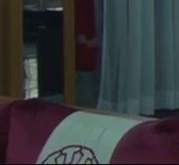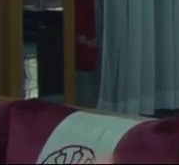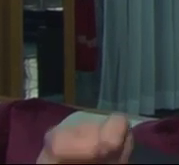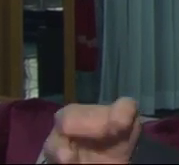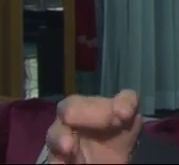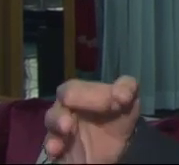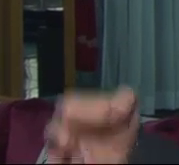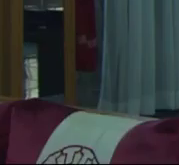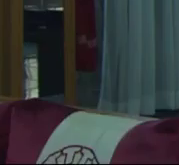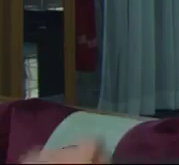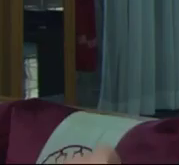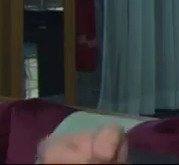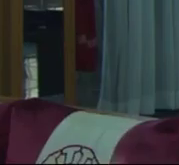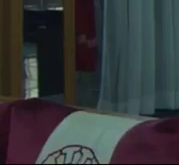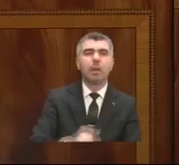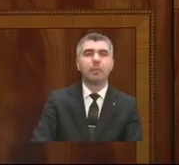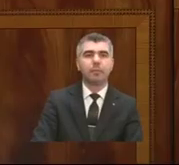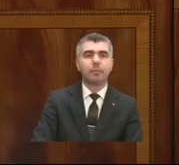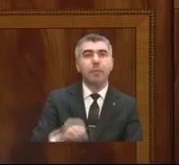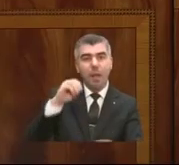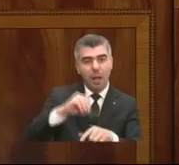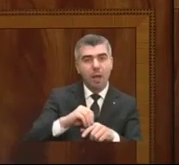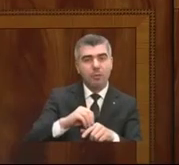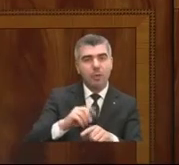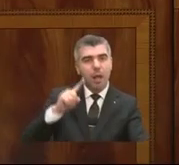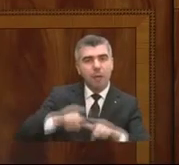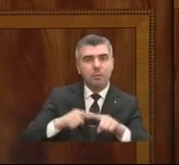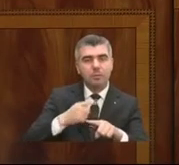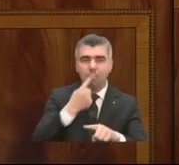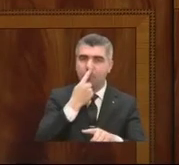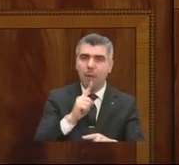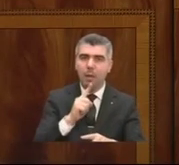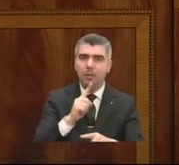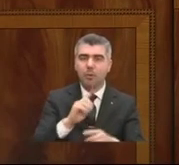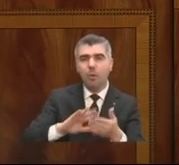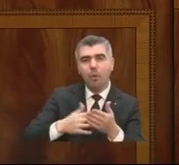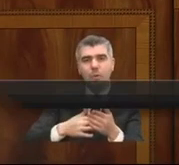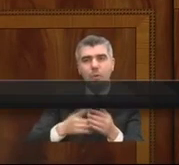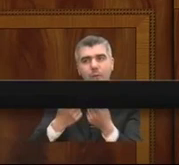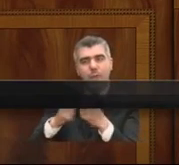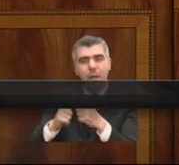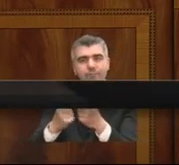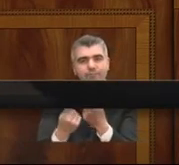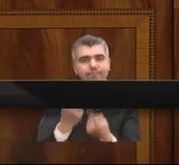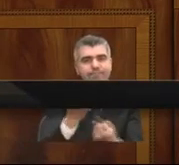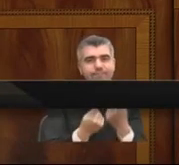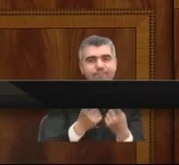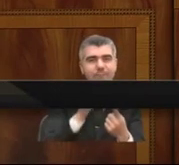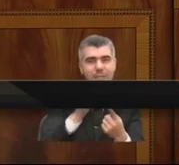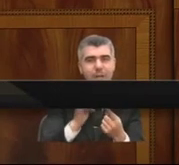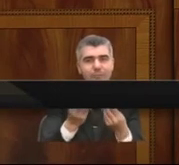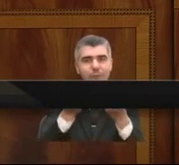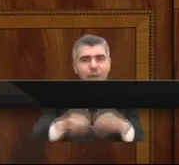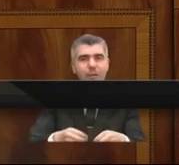إنسان مضفورة بحكم الدستور. سجلوا رفضنا المطلق لمثل هذه المحاولات اليائسة